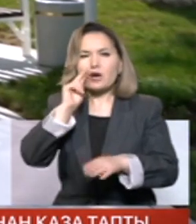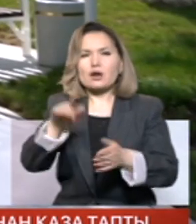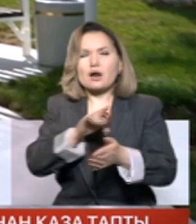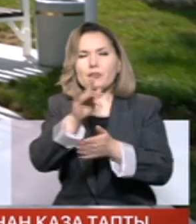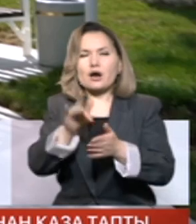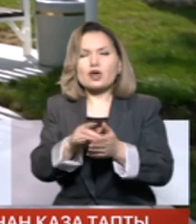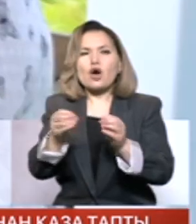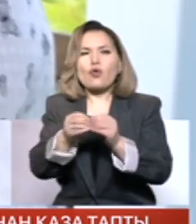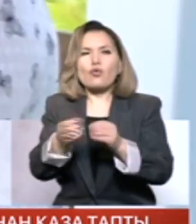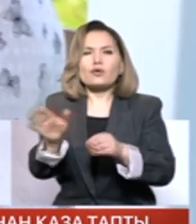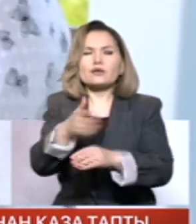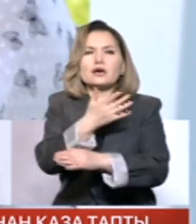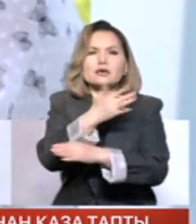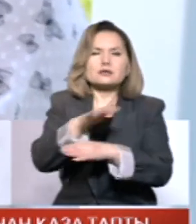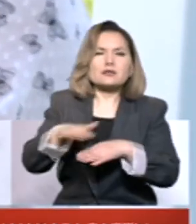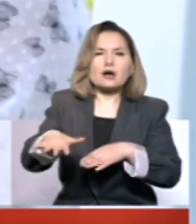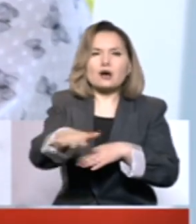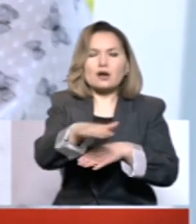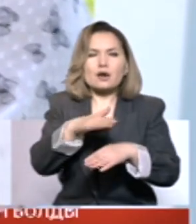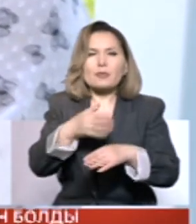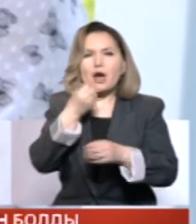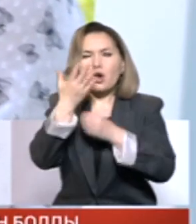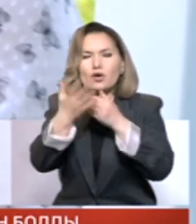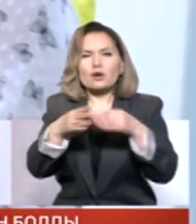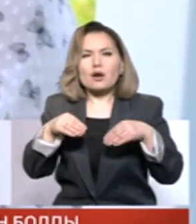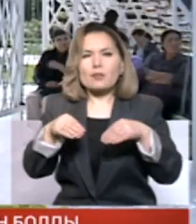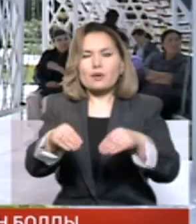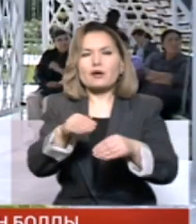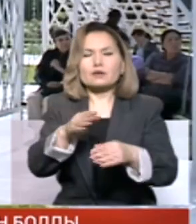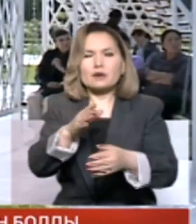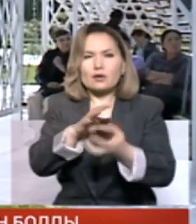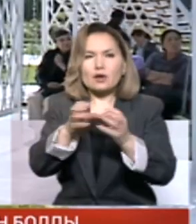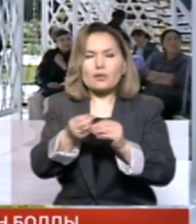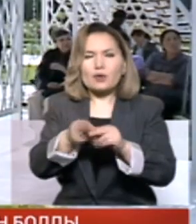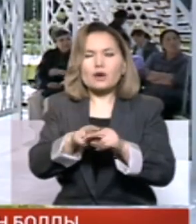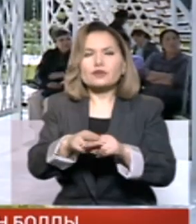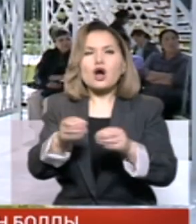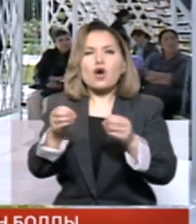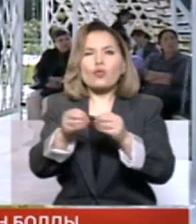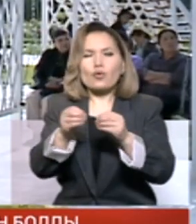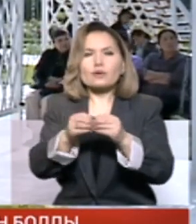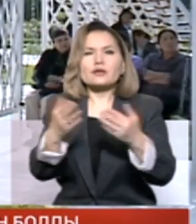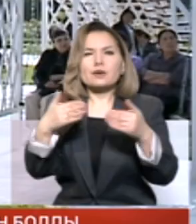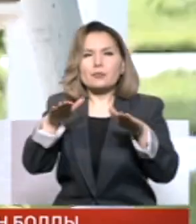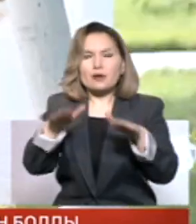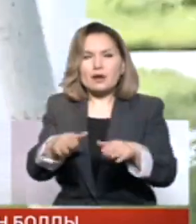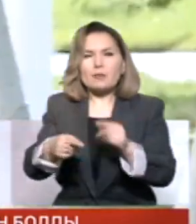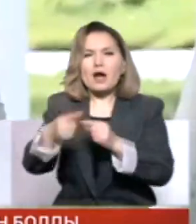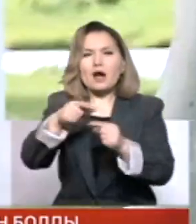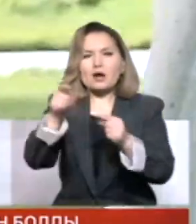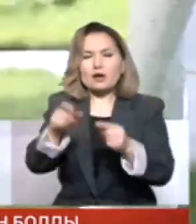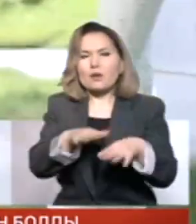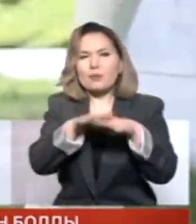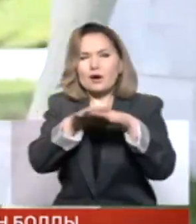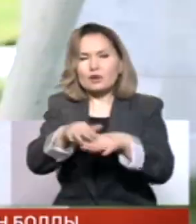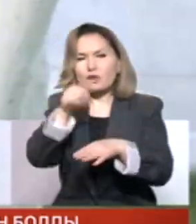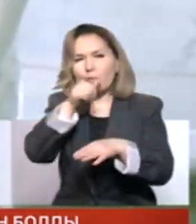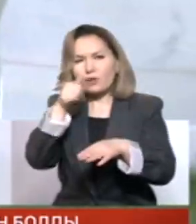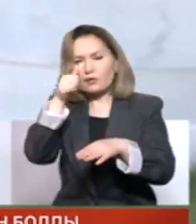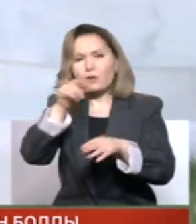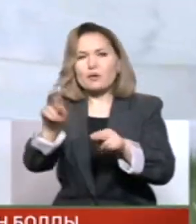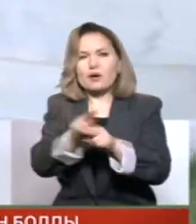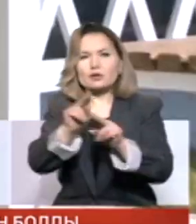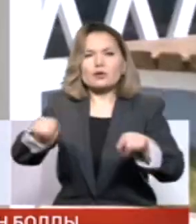10 саябақ пен 44 гүлзар бар. Кезінде иесіз, қараусыз қалып кеткен 10 демалыс орны демеушілер қаржысына былтырдан бері қайта